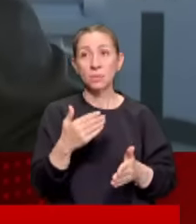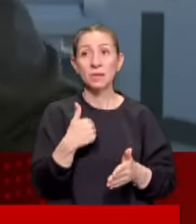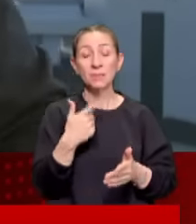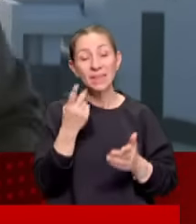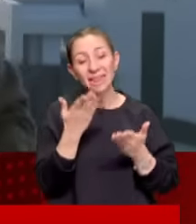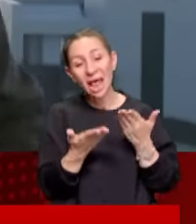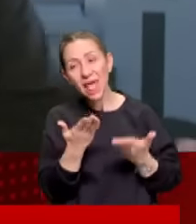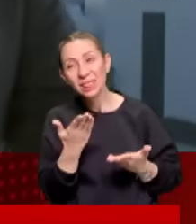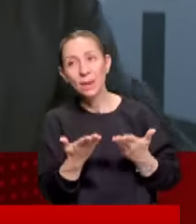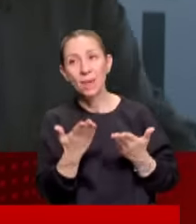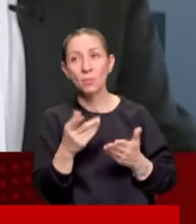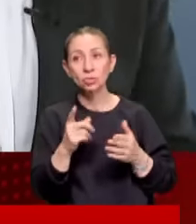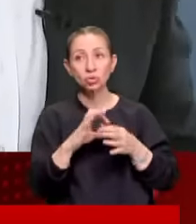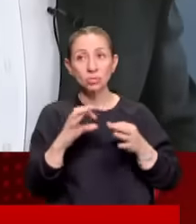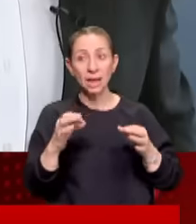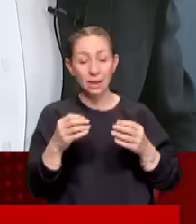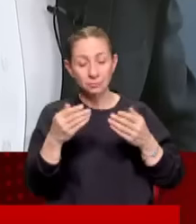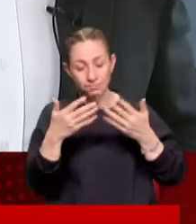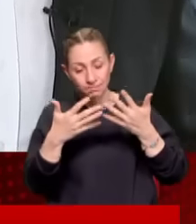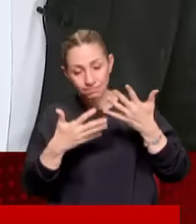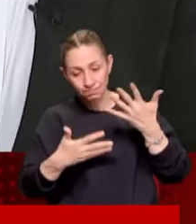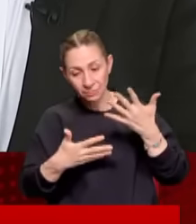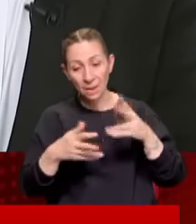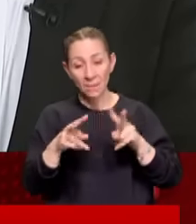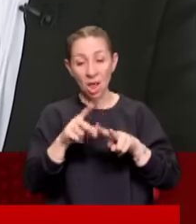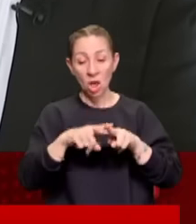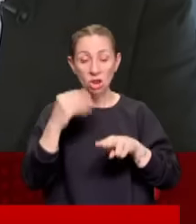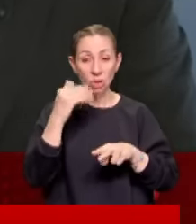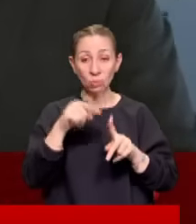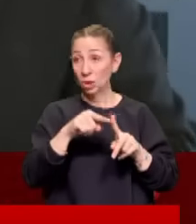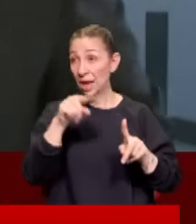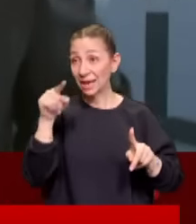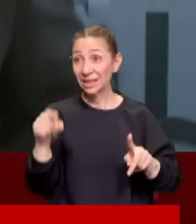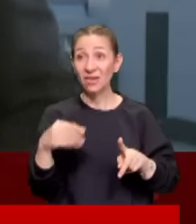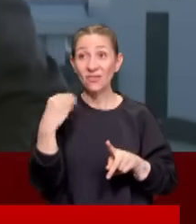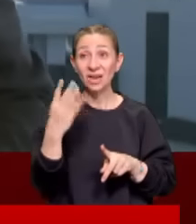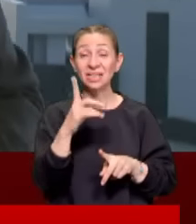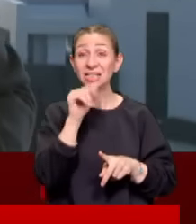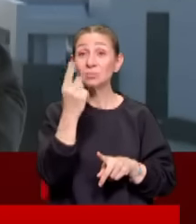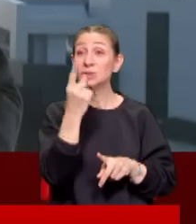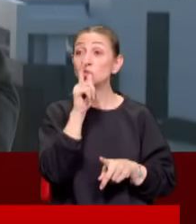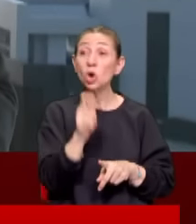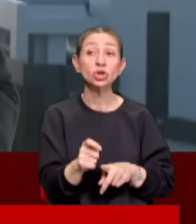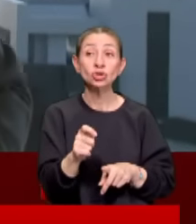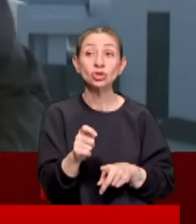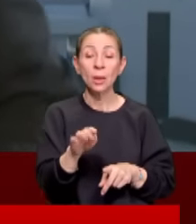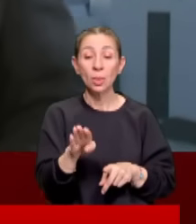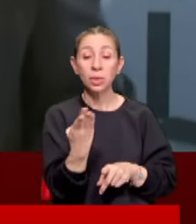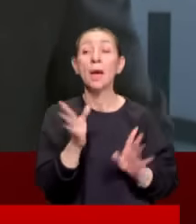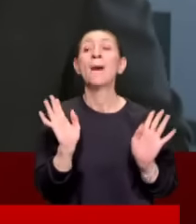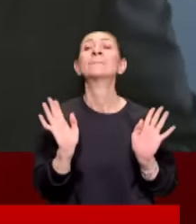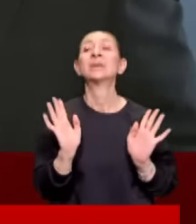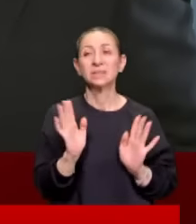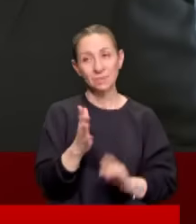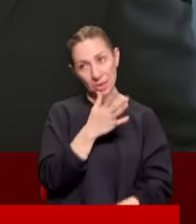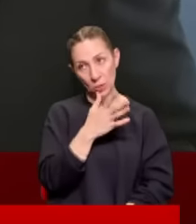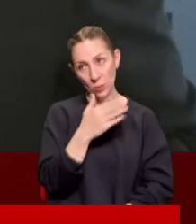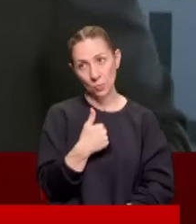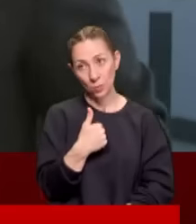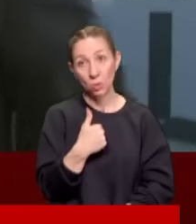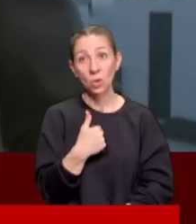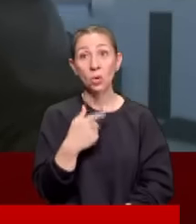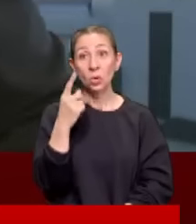analiz yani bu cümleleri alt alta koyuyorum. Meral Akşener'in bugüne kadar verdiği hiçbir sözü yerde bırakmadığını biliyorum.